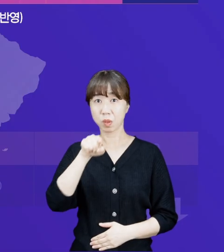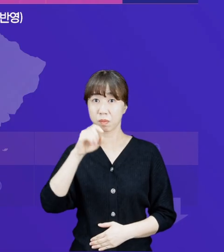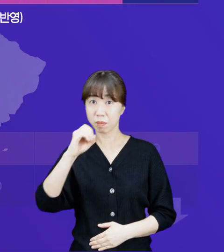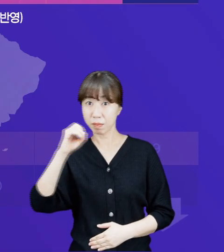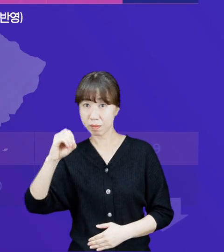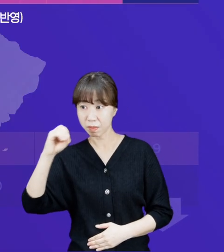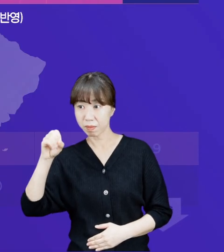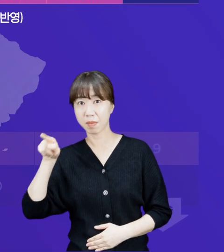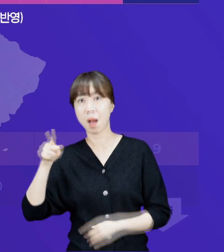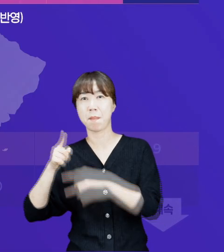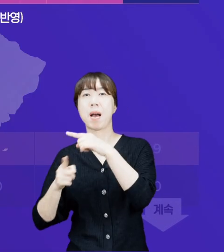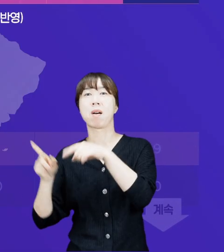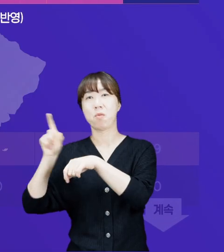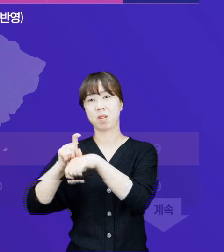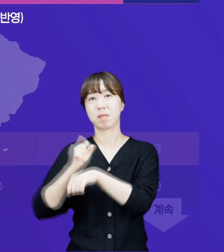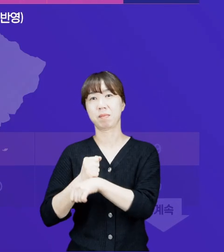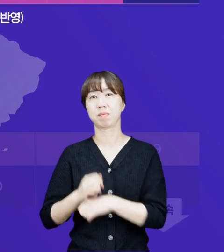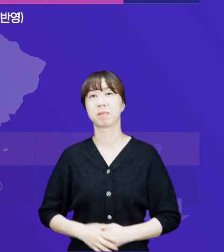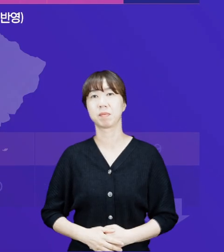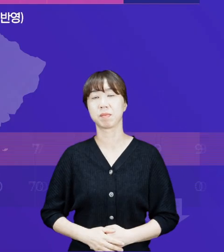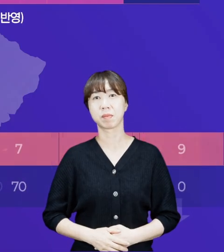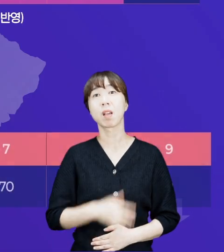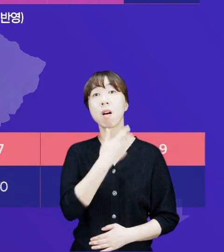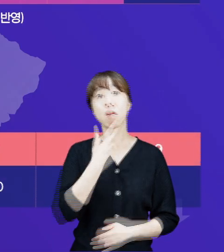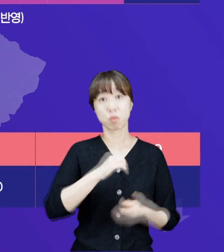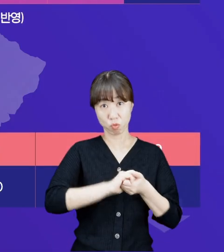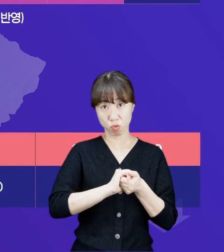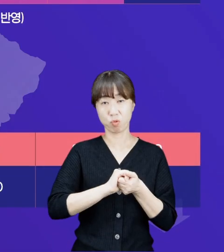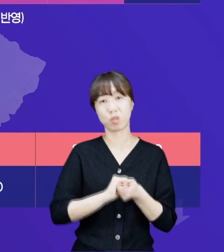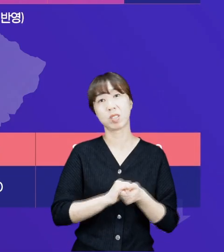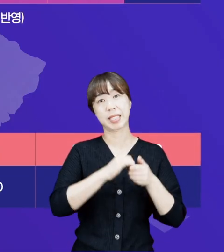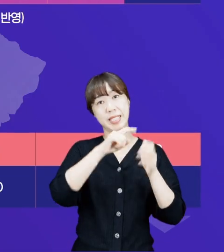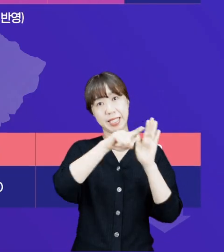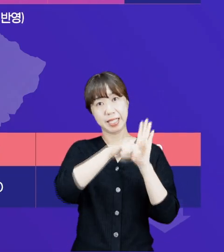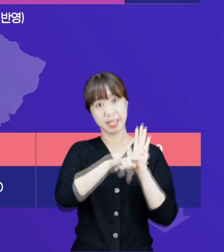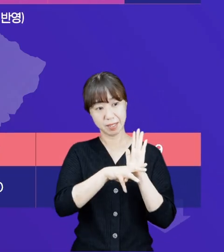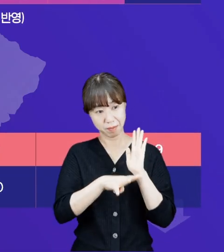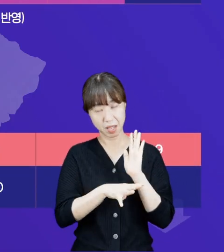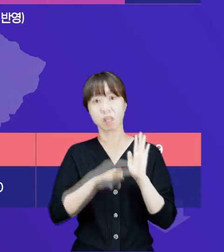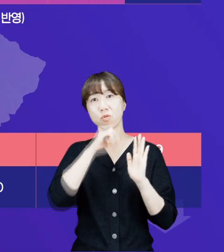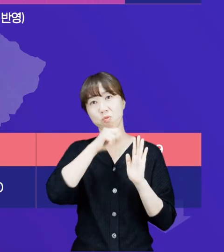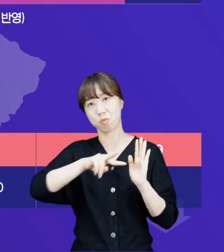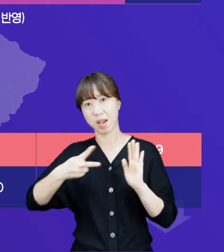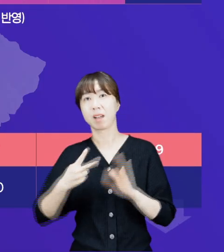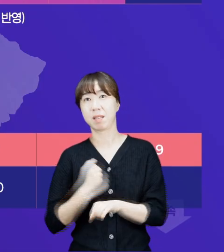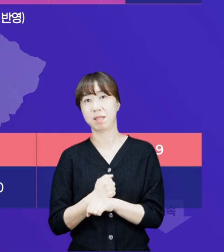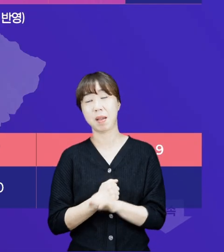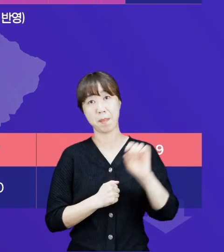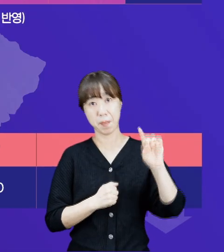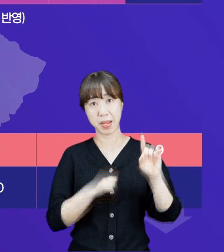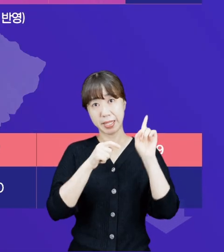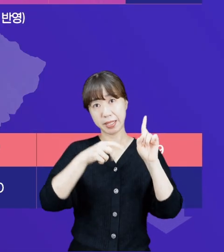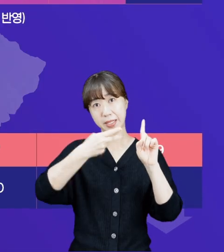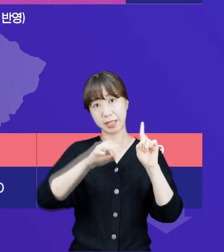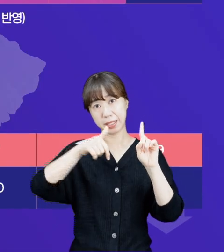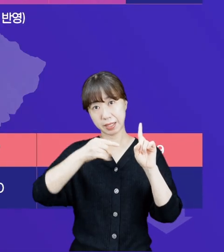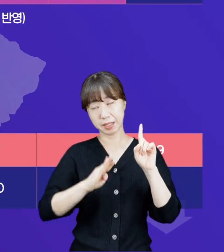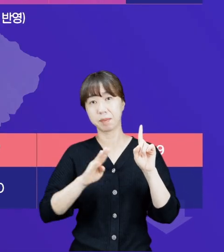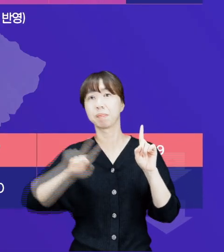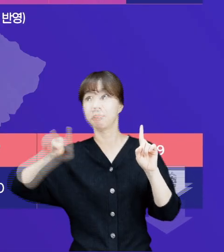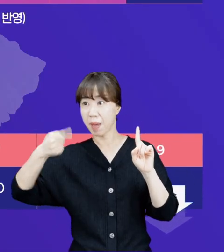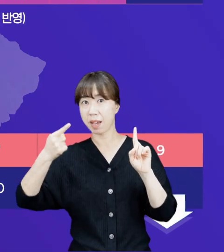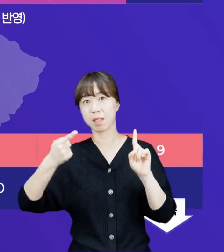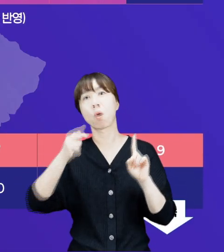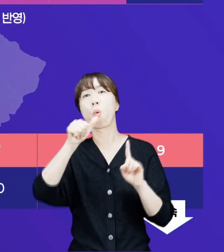이하 셋째 자리에서 반올림합니다. 영어 점수는 등급을 점수로 환산하여 반영하며 1등급 만점에 100점을 부여하고